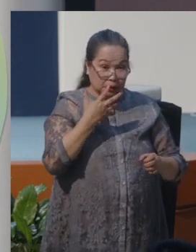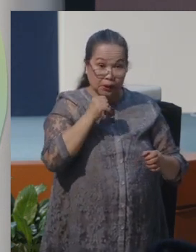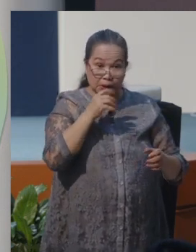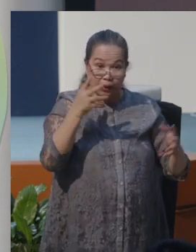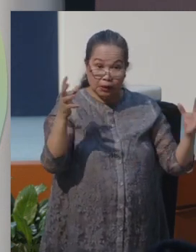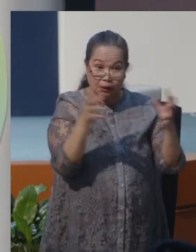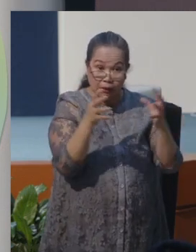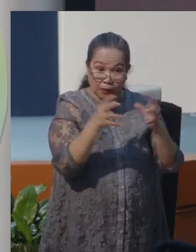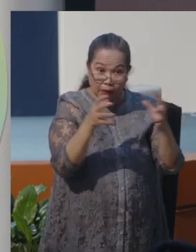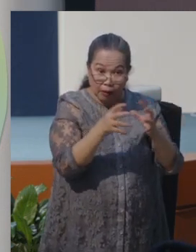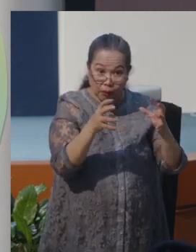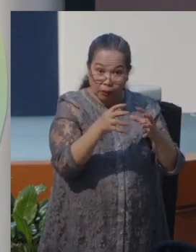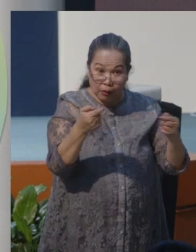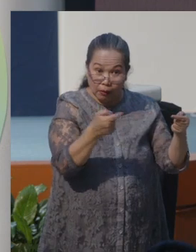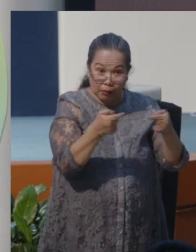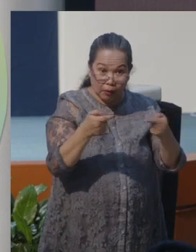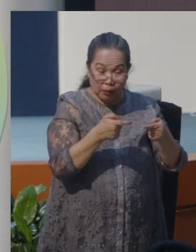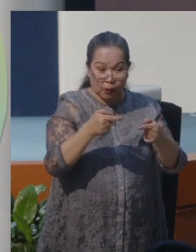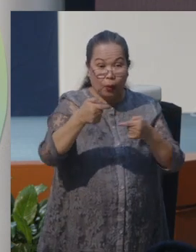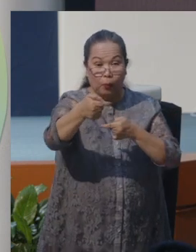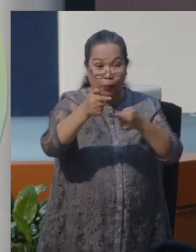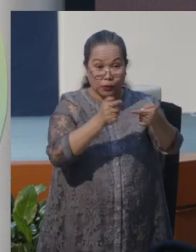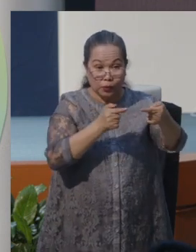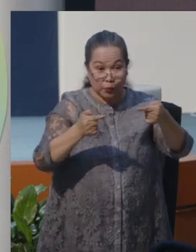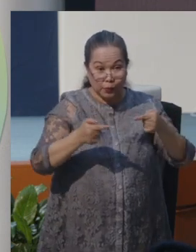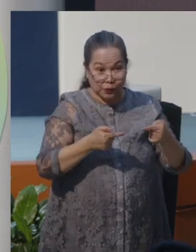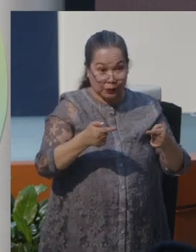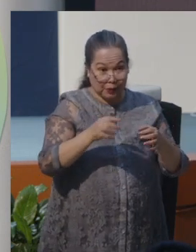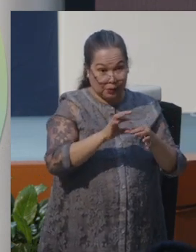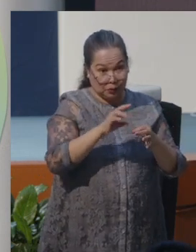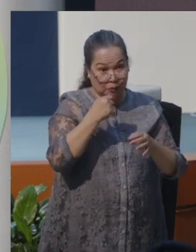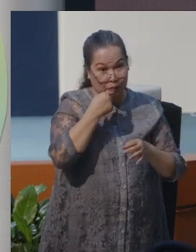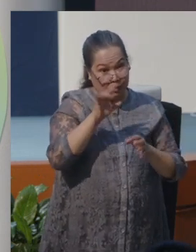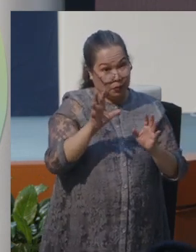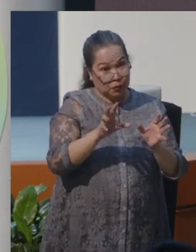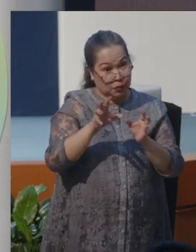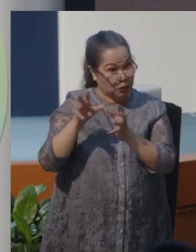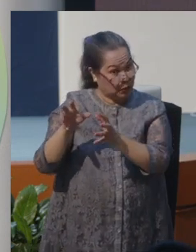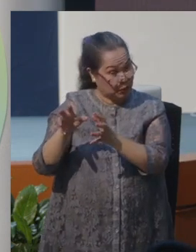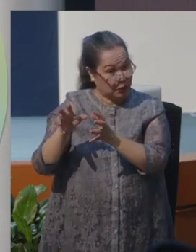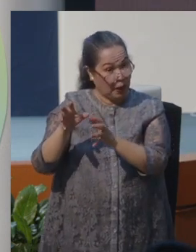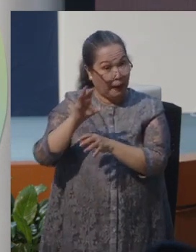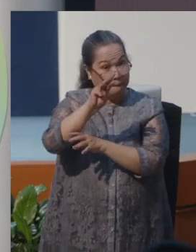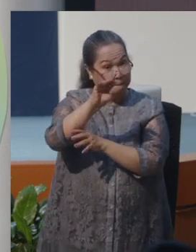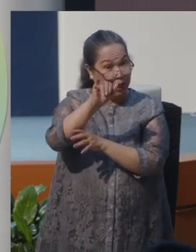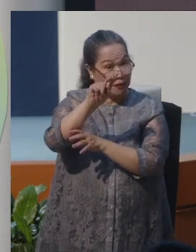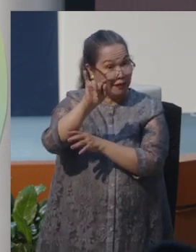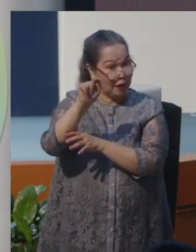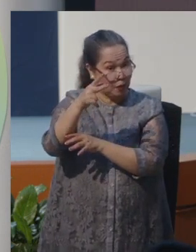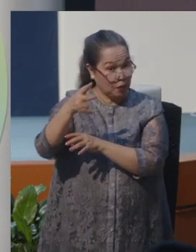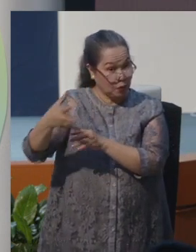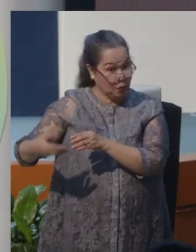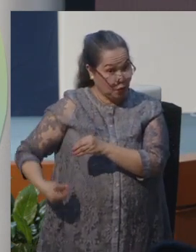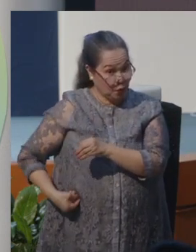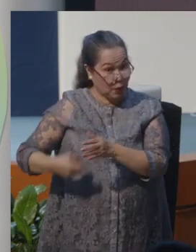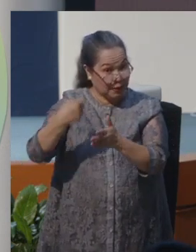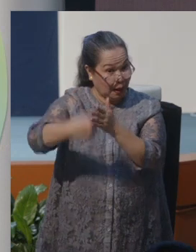nagpatayan. Nasa opposite side sila ng political spectrum. Si Matthew, si Simon the